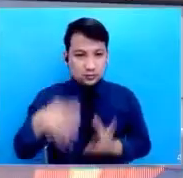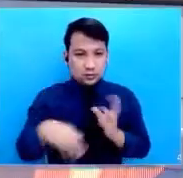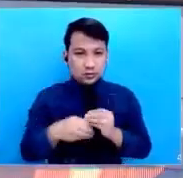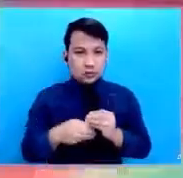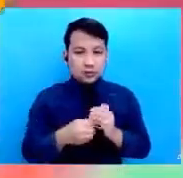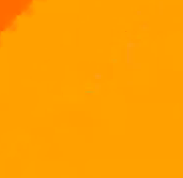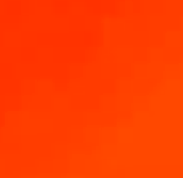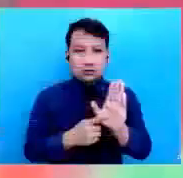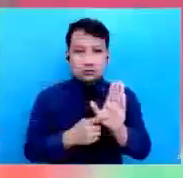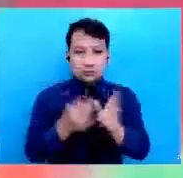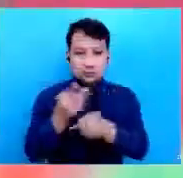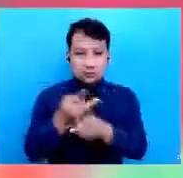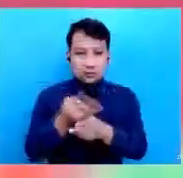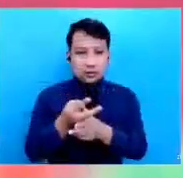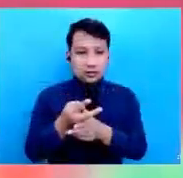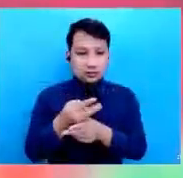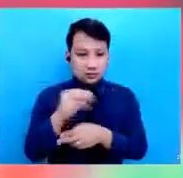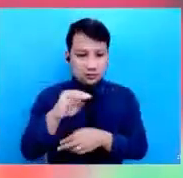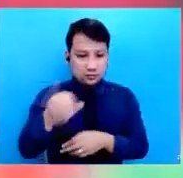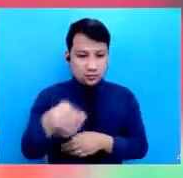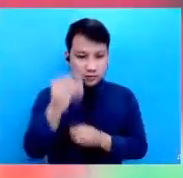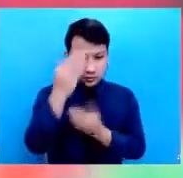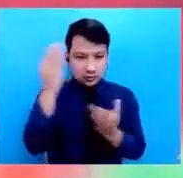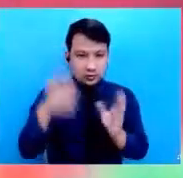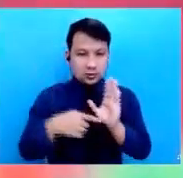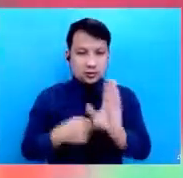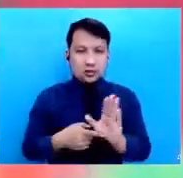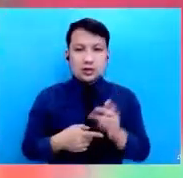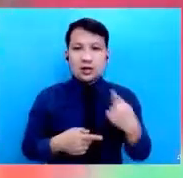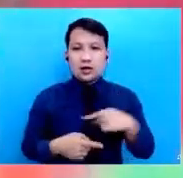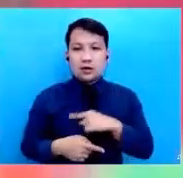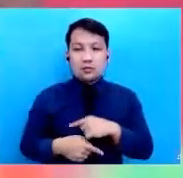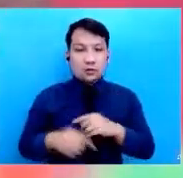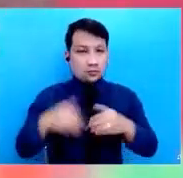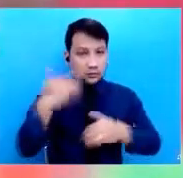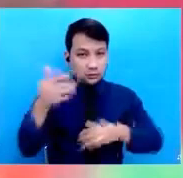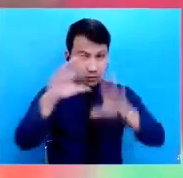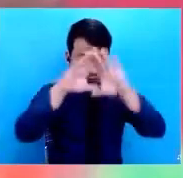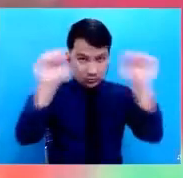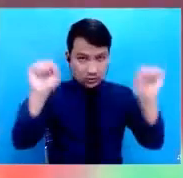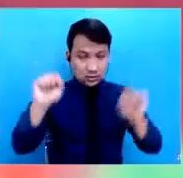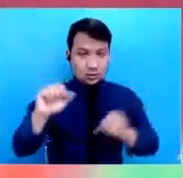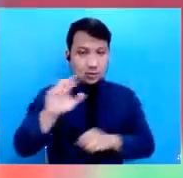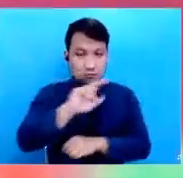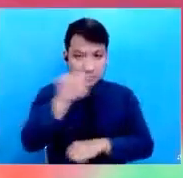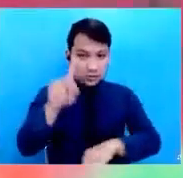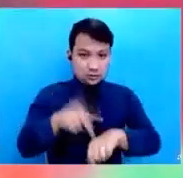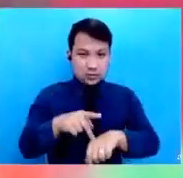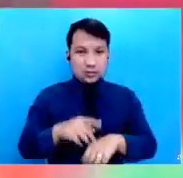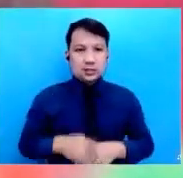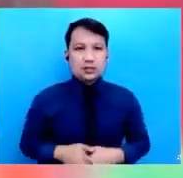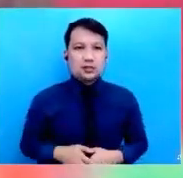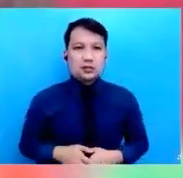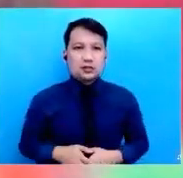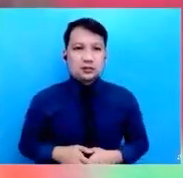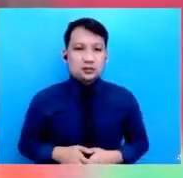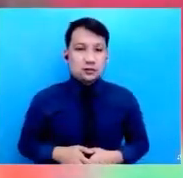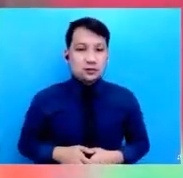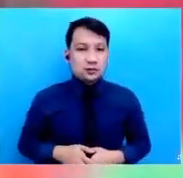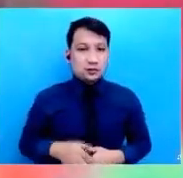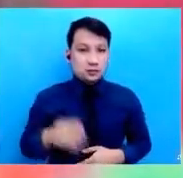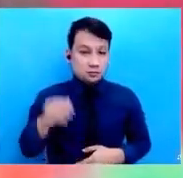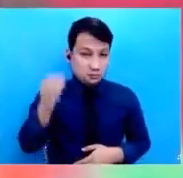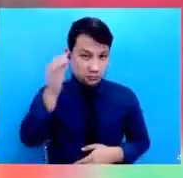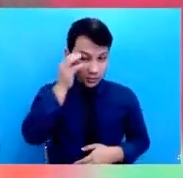Marfori. Ang susunod na Pangulo ng Republika ng Pilipinas,